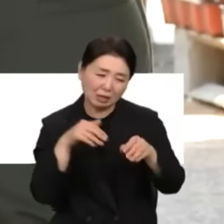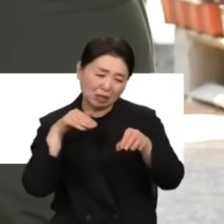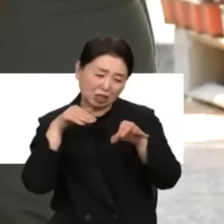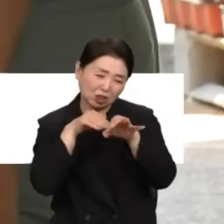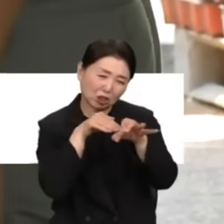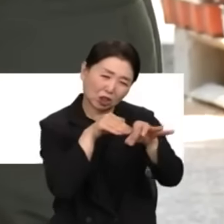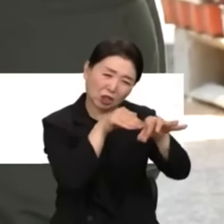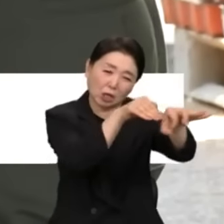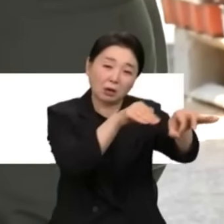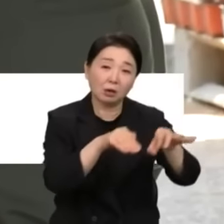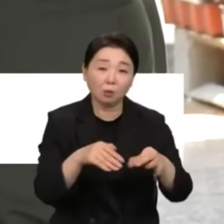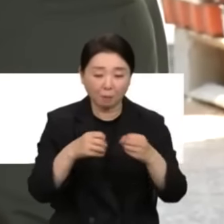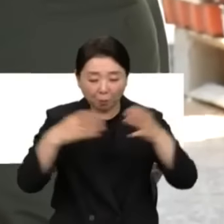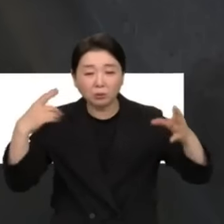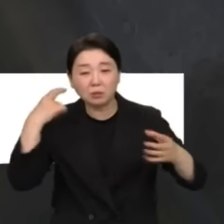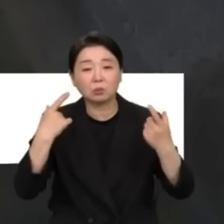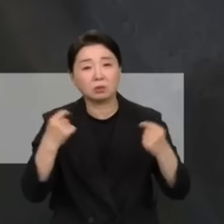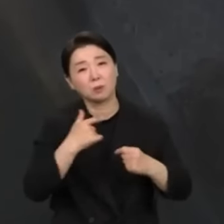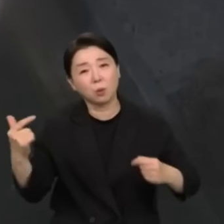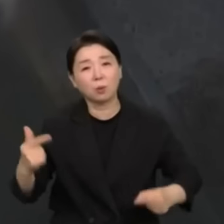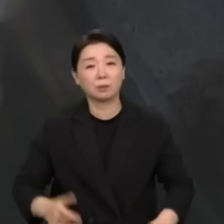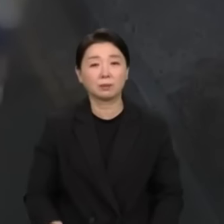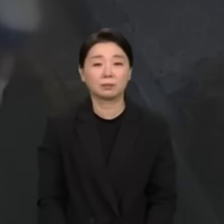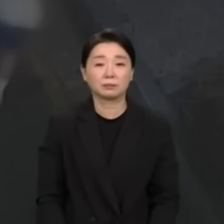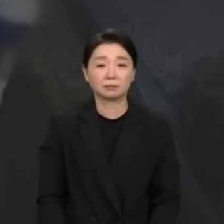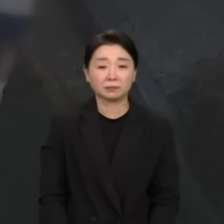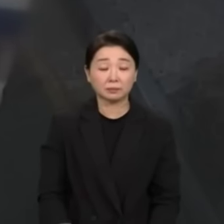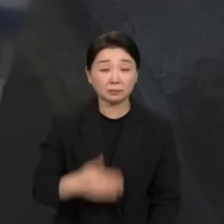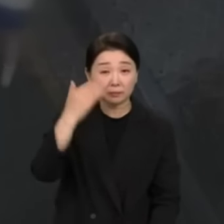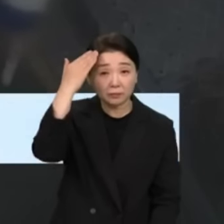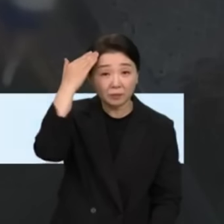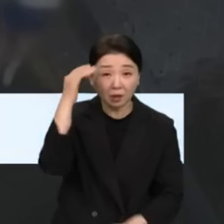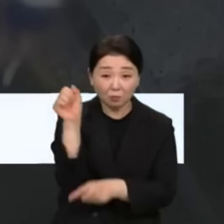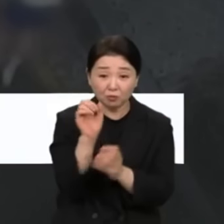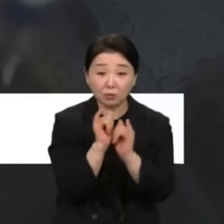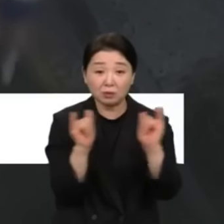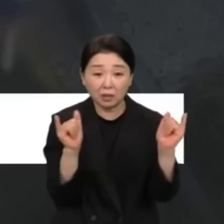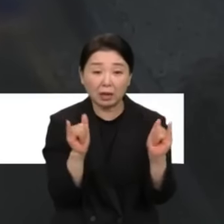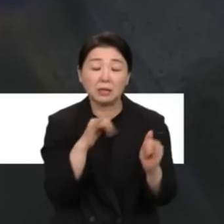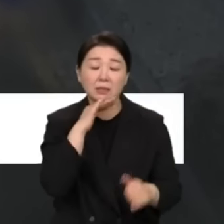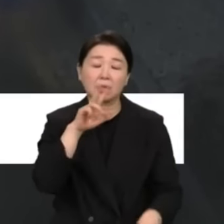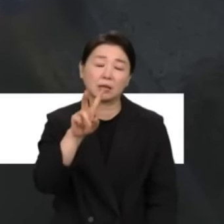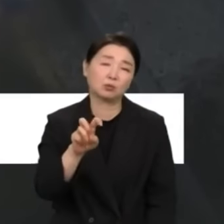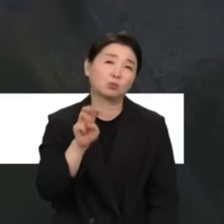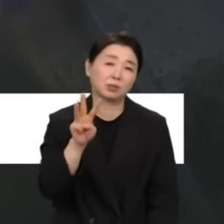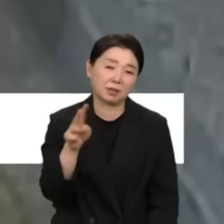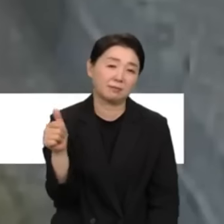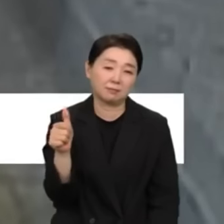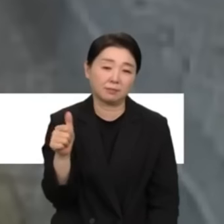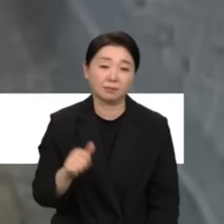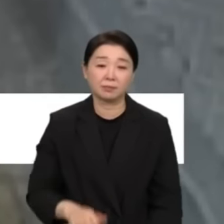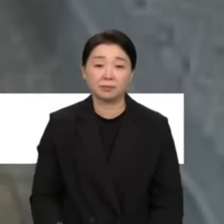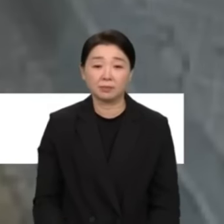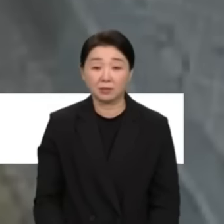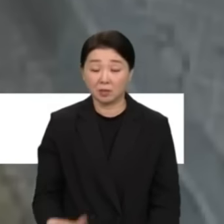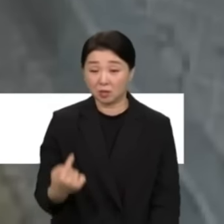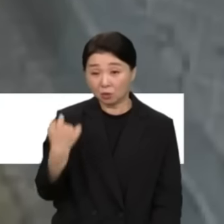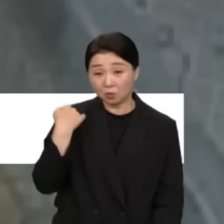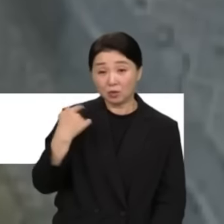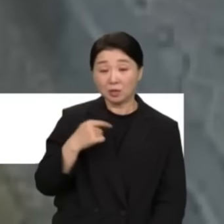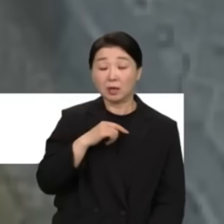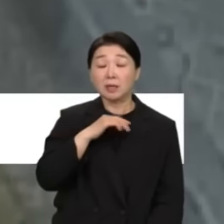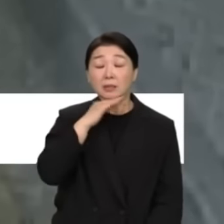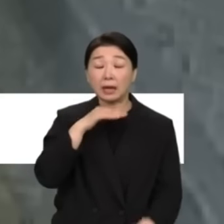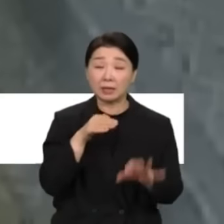그 폭탄 소리같이. 검은색 차량 운전자는 23살 신모 씨였습니다. 뒷자리엔 10대